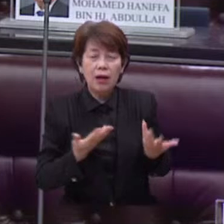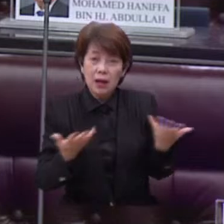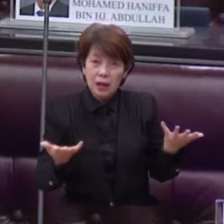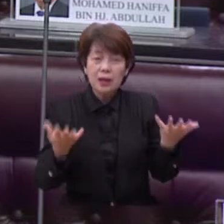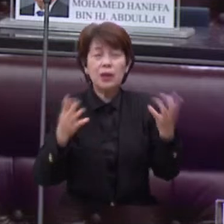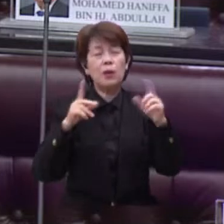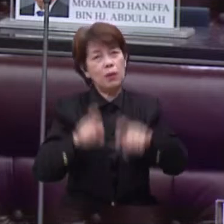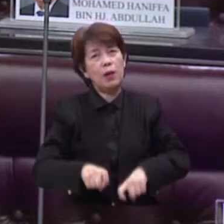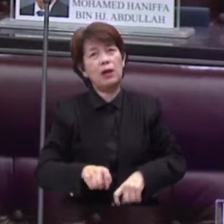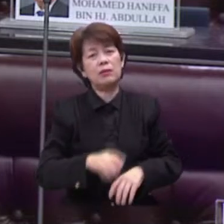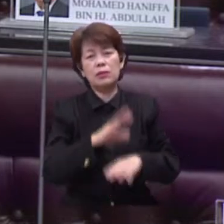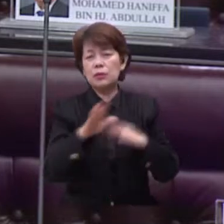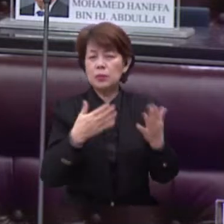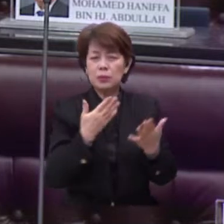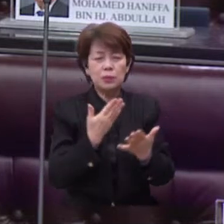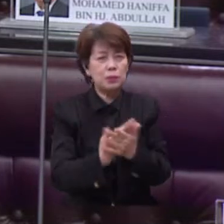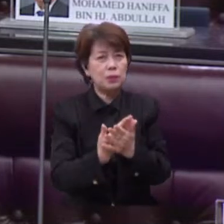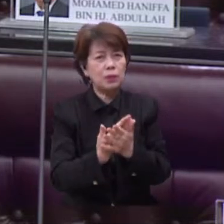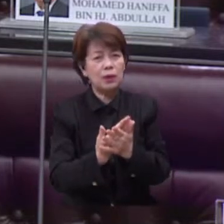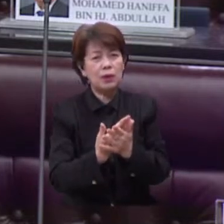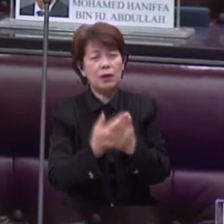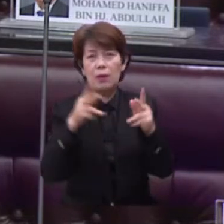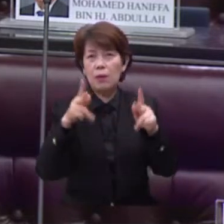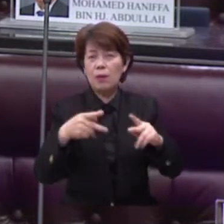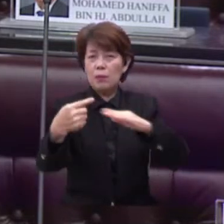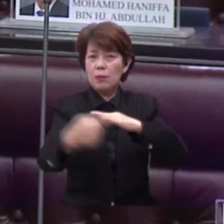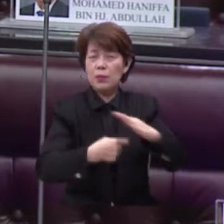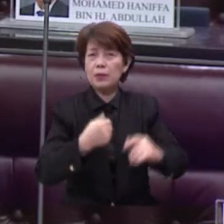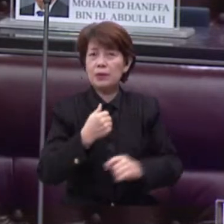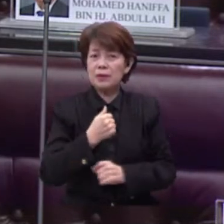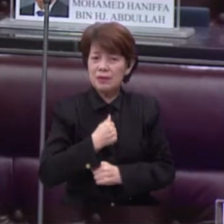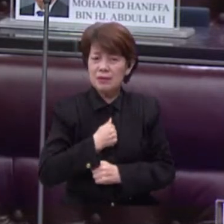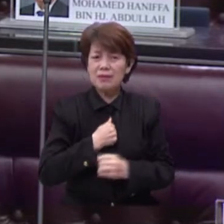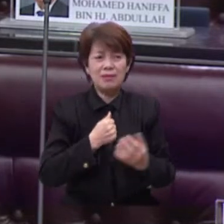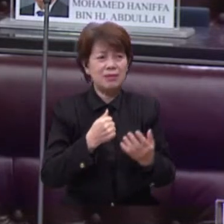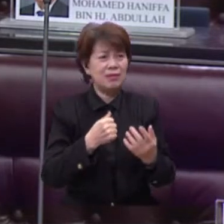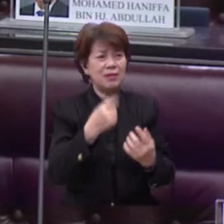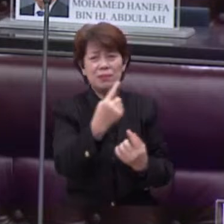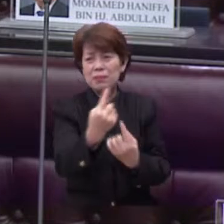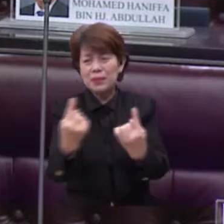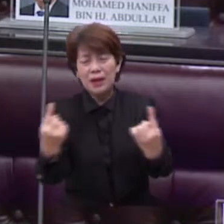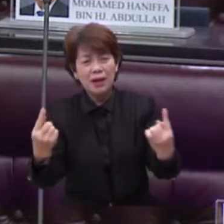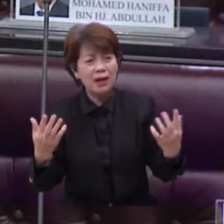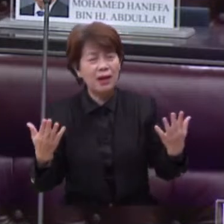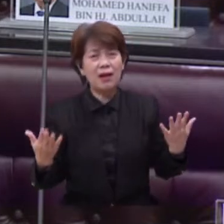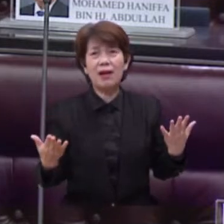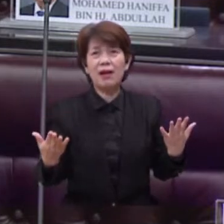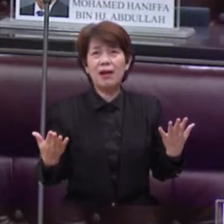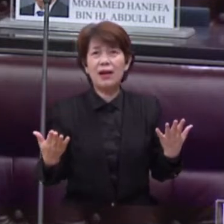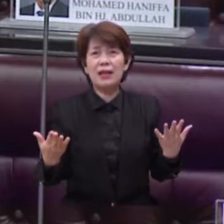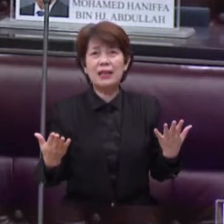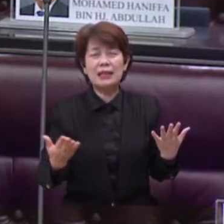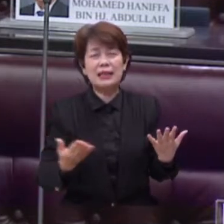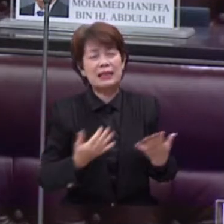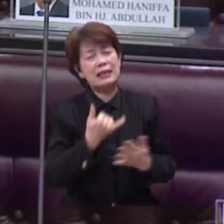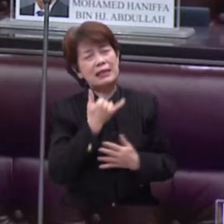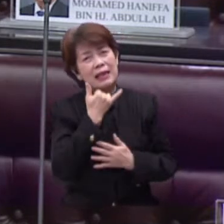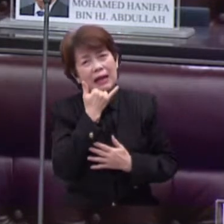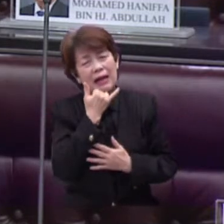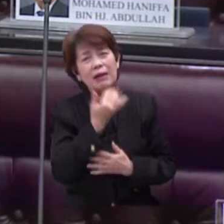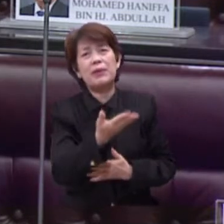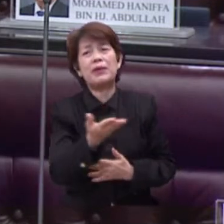tindakan mangsa-mangsa ini apa tak lagi kita meletakkan ini menjadikan sebagian jenayah kepada mereka